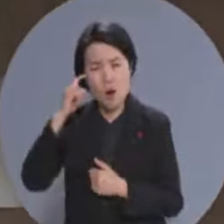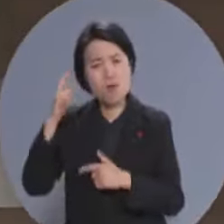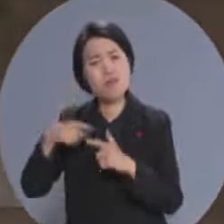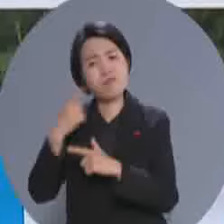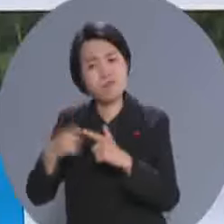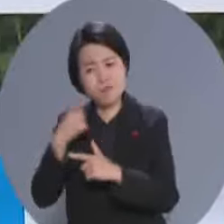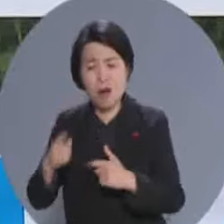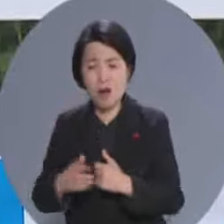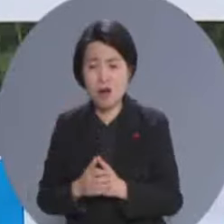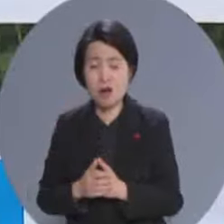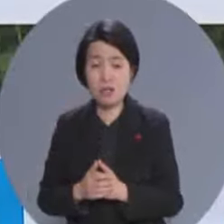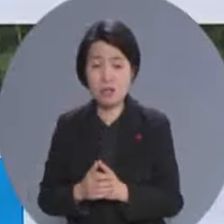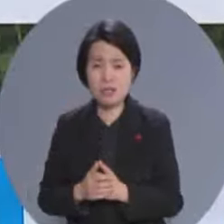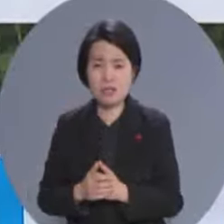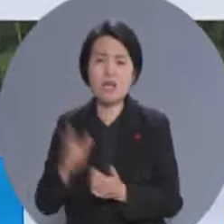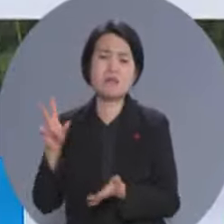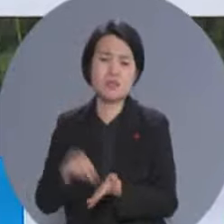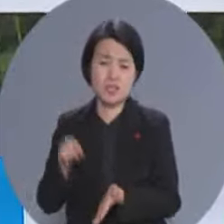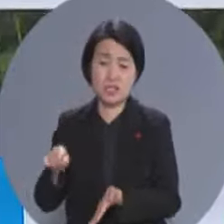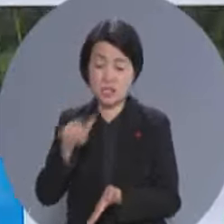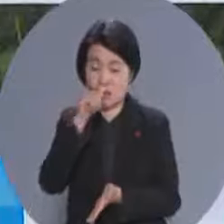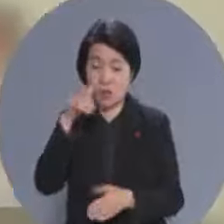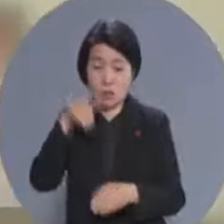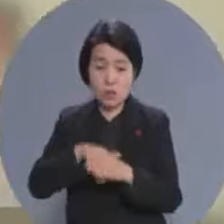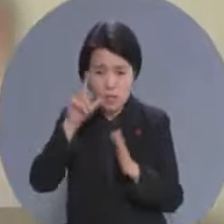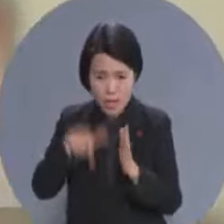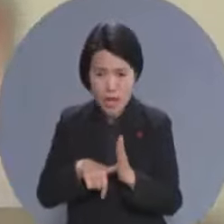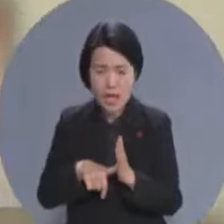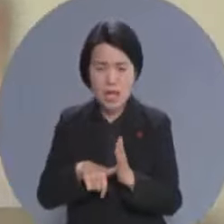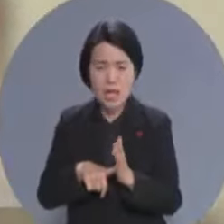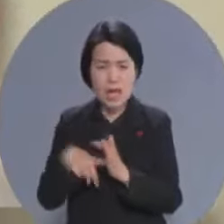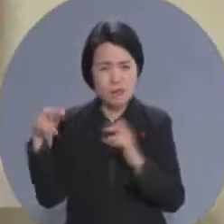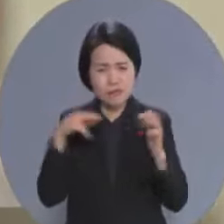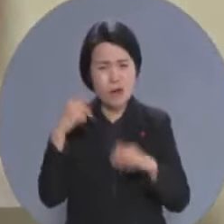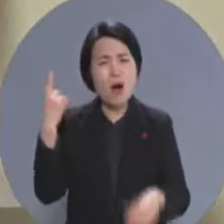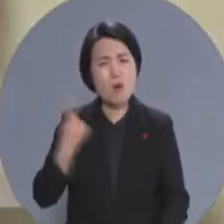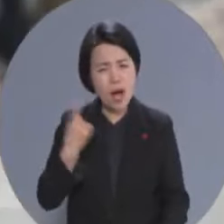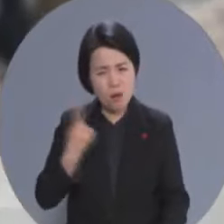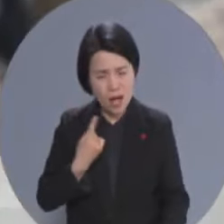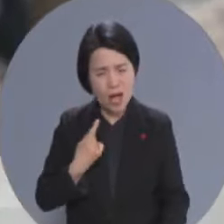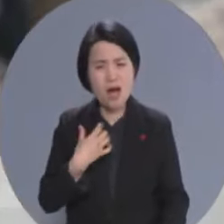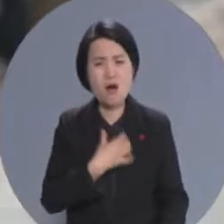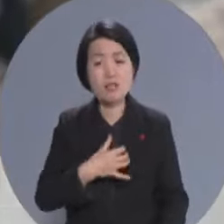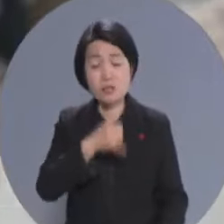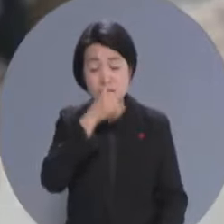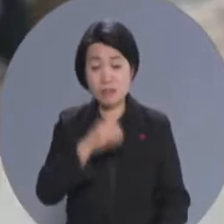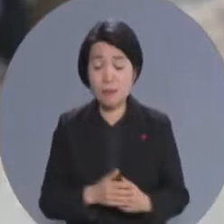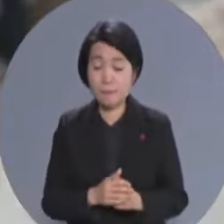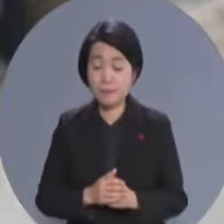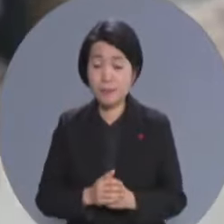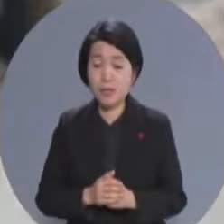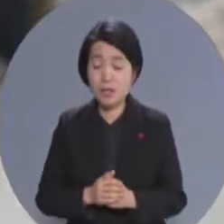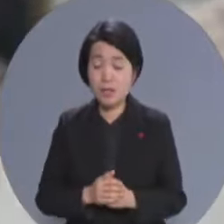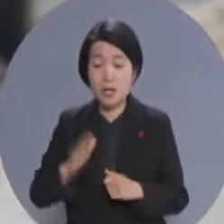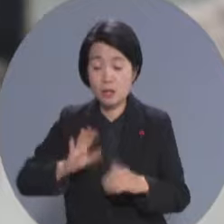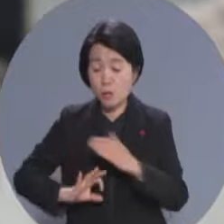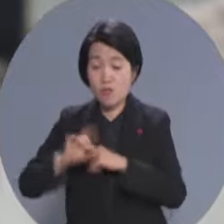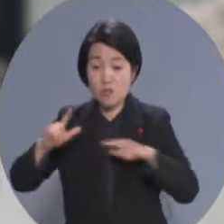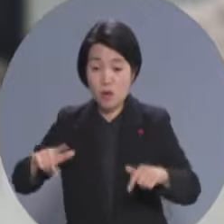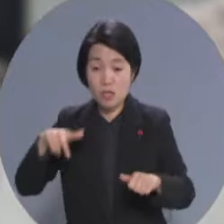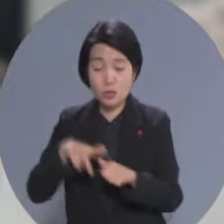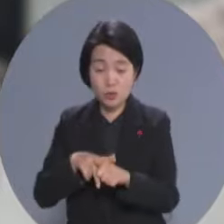있습니다이 같은 분위기는 이번 총선 쟁점 이슈로 부상할 조정까지 감지되고 있습니다 동북권 총선 출마를 선언한 예비